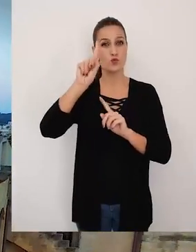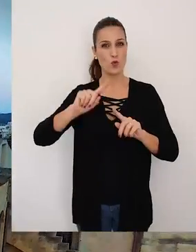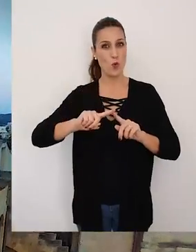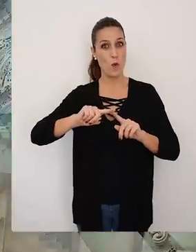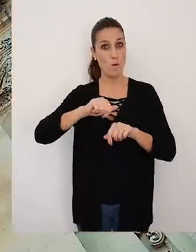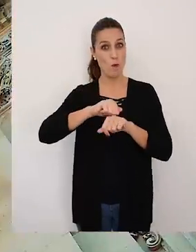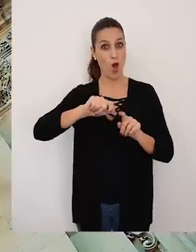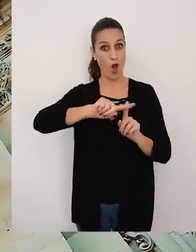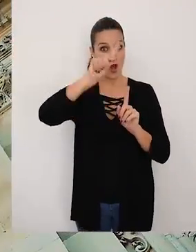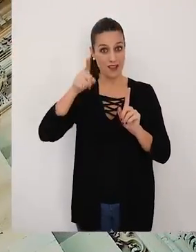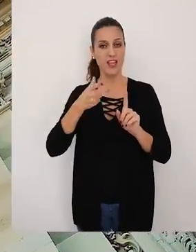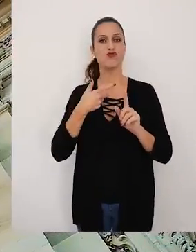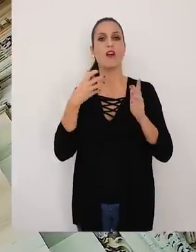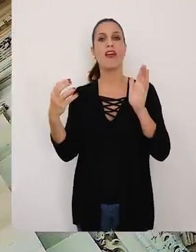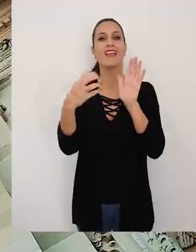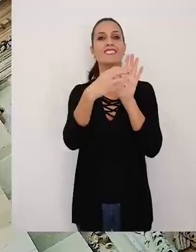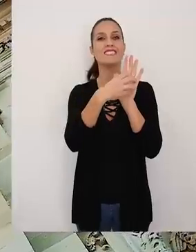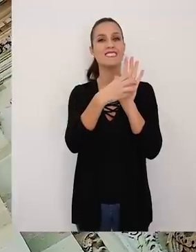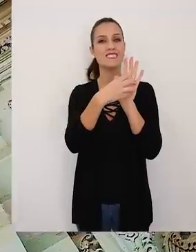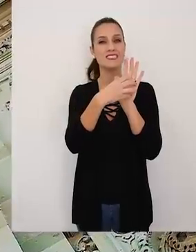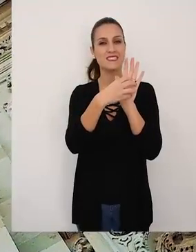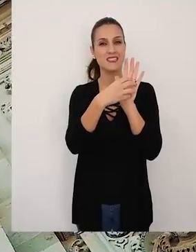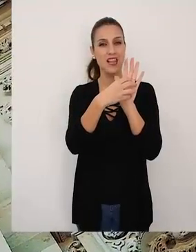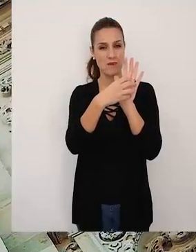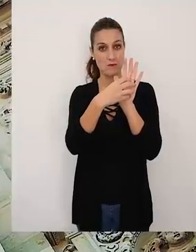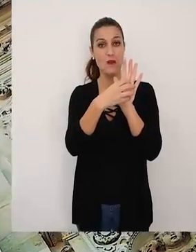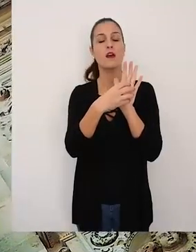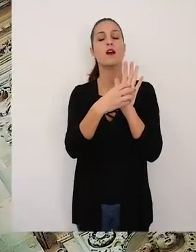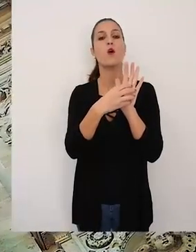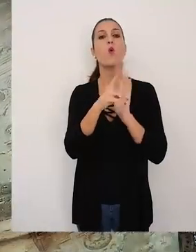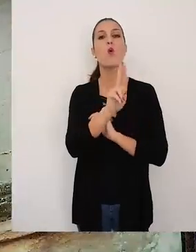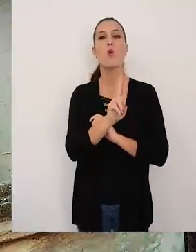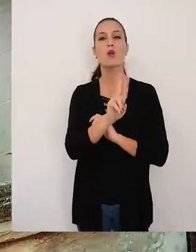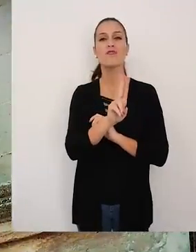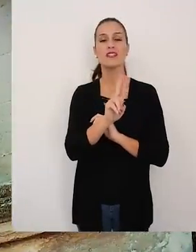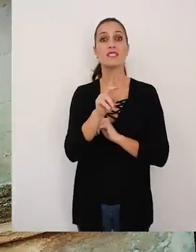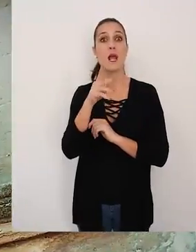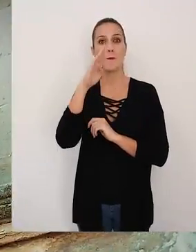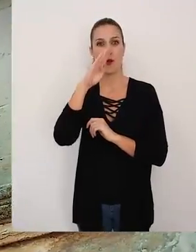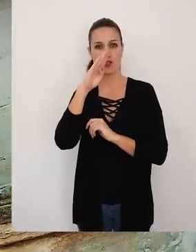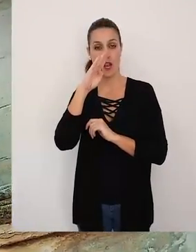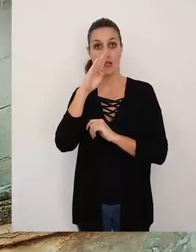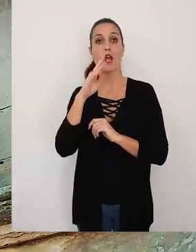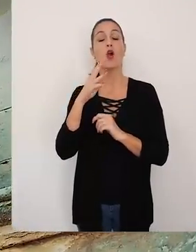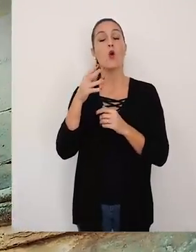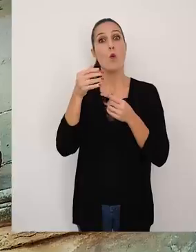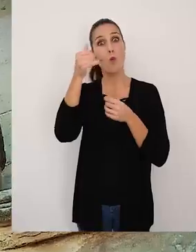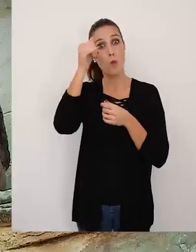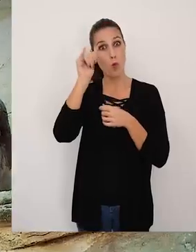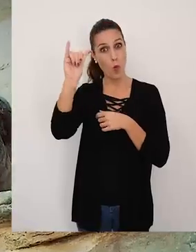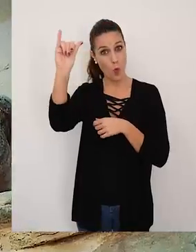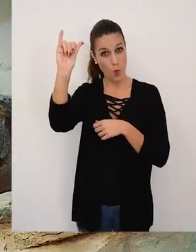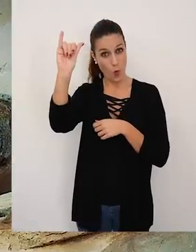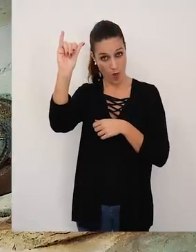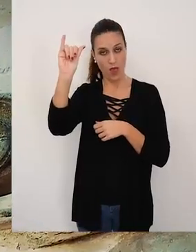In cima al portale si colloca lo stemma cittadino dell'Universitas Poggiardese, un bue e un rocchio di una colonna